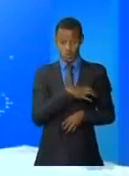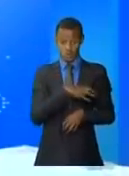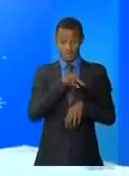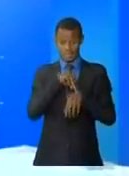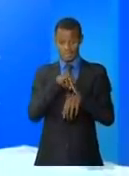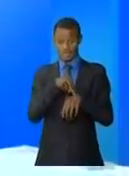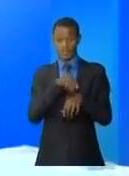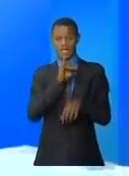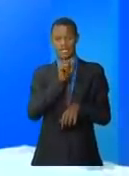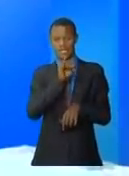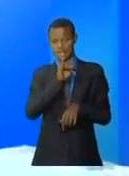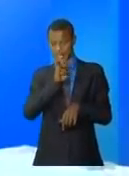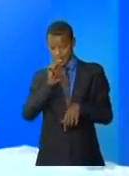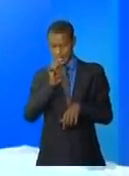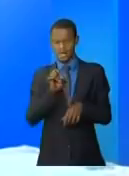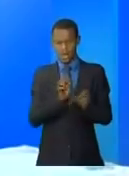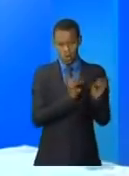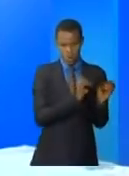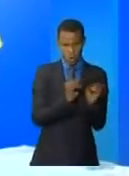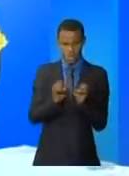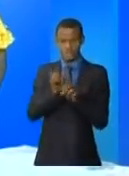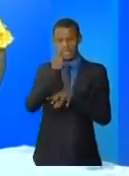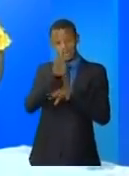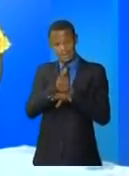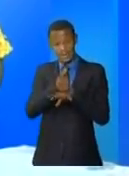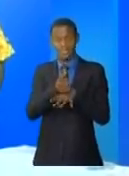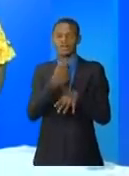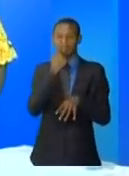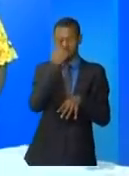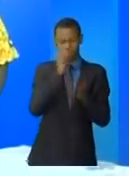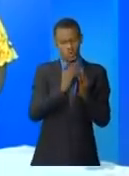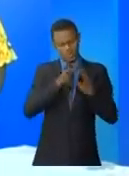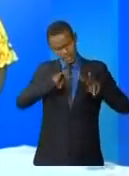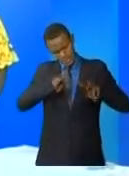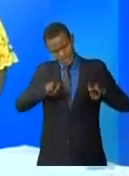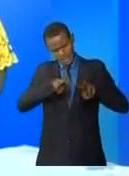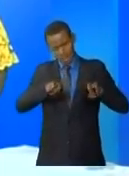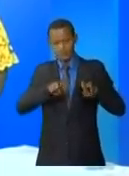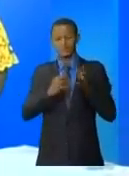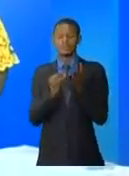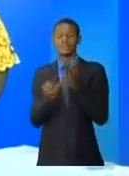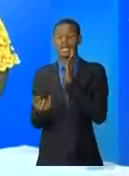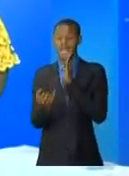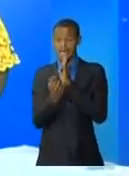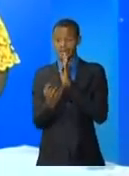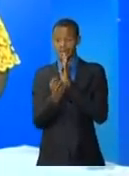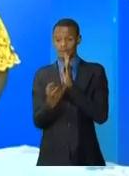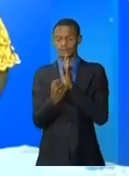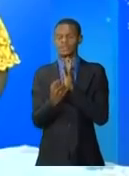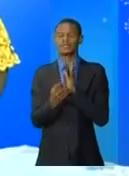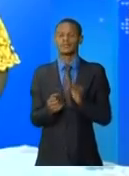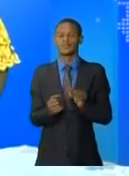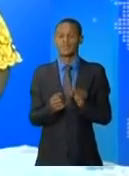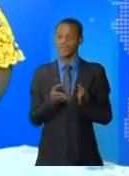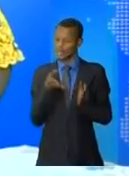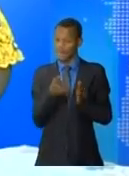un atelier pour analyse industrielle et organisationnelle en son sein. Élisée Mounembwe, vice-premier ministre,